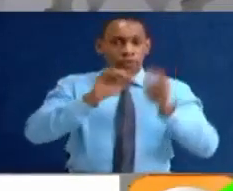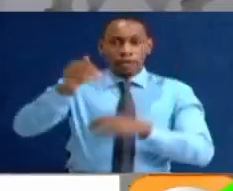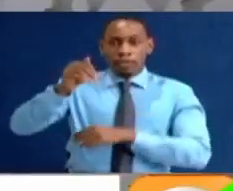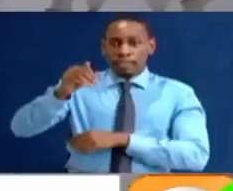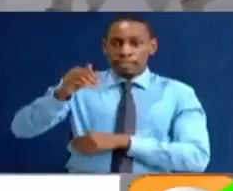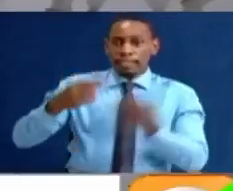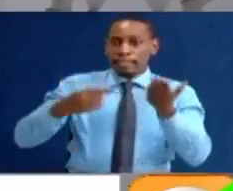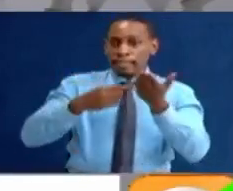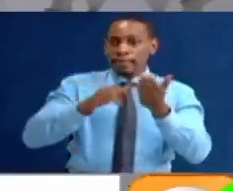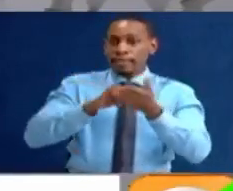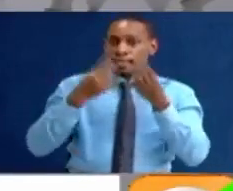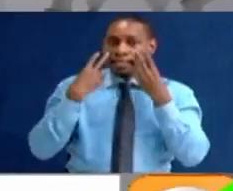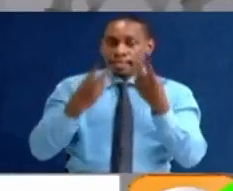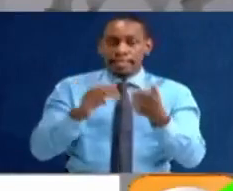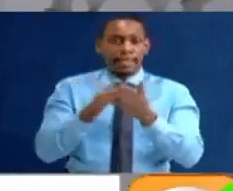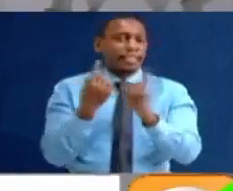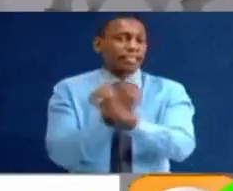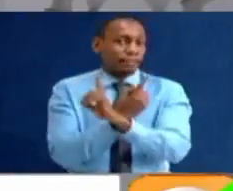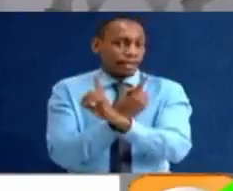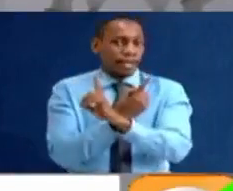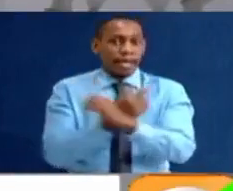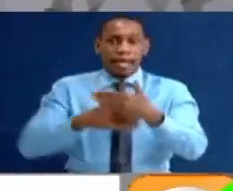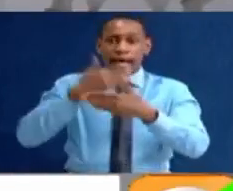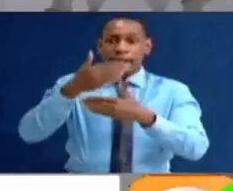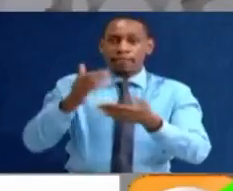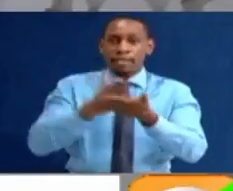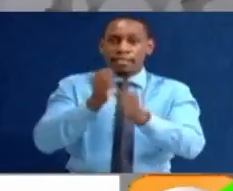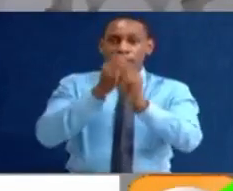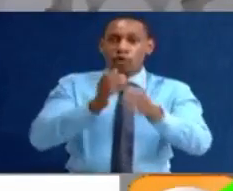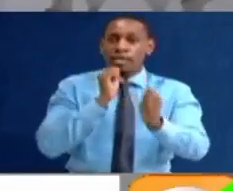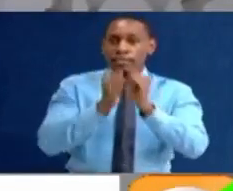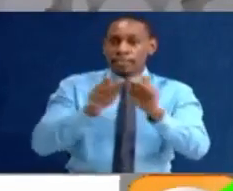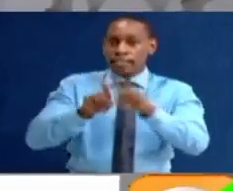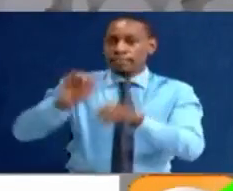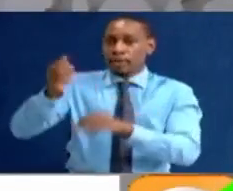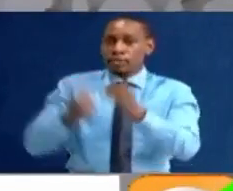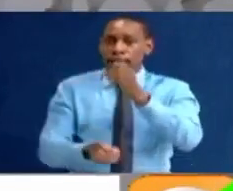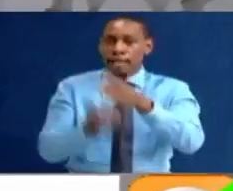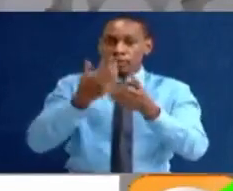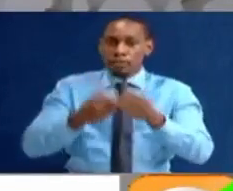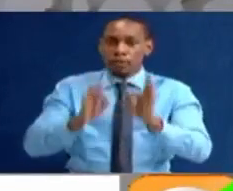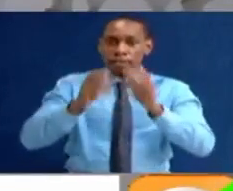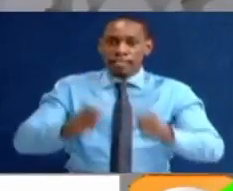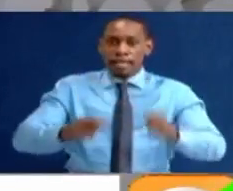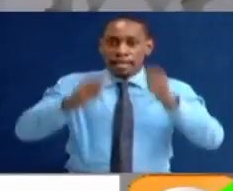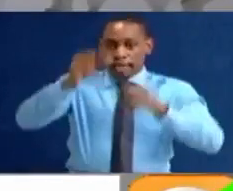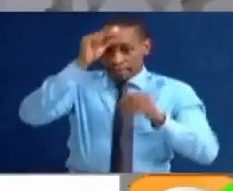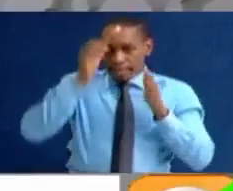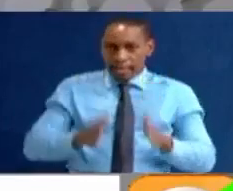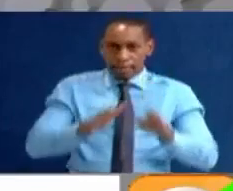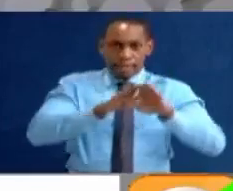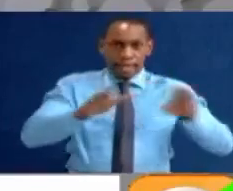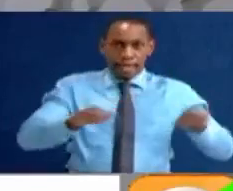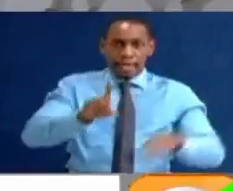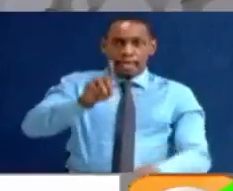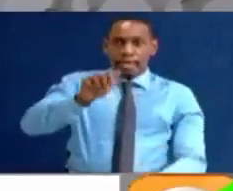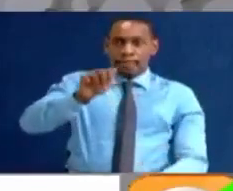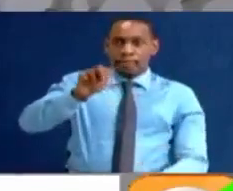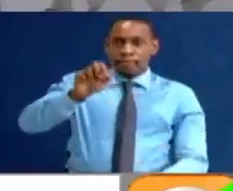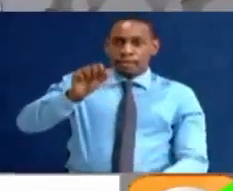kaunti ya Taita Taveta yanaonekana kuwa tofauti baada ya wadau wa michezo katika kaunti hiyo kuzindua rasmi kombe la gavana katika uwanja wa